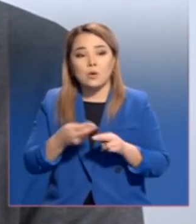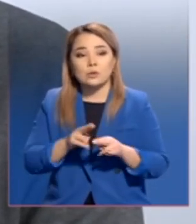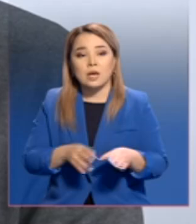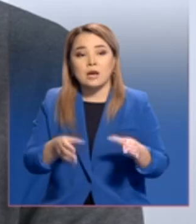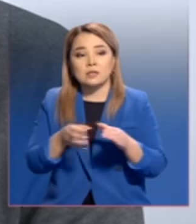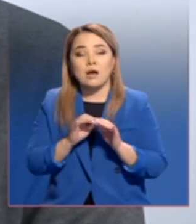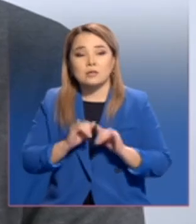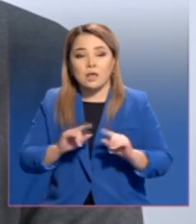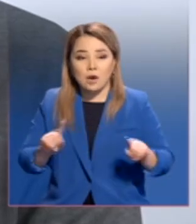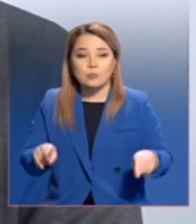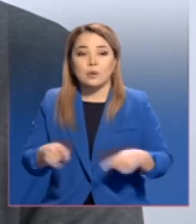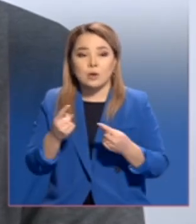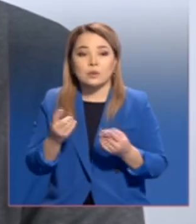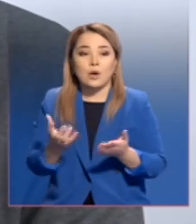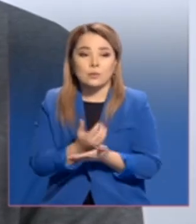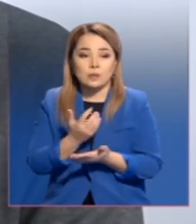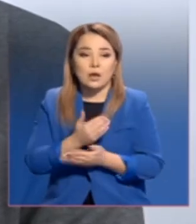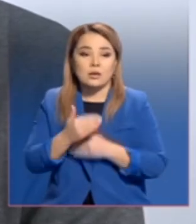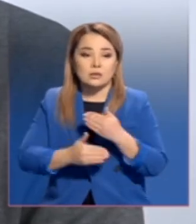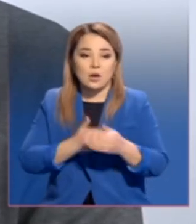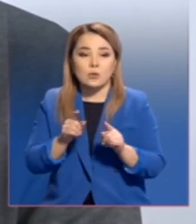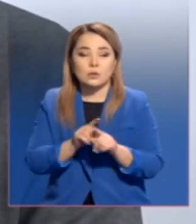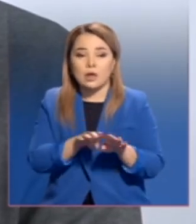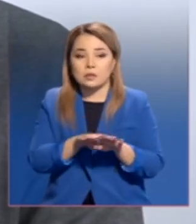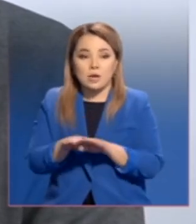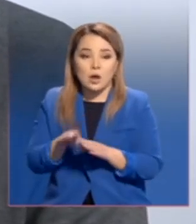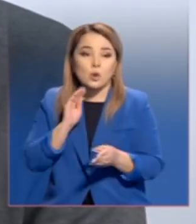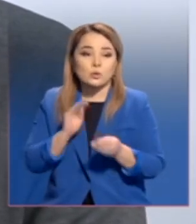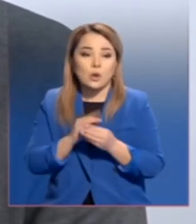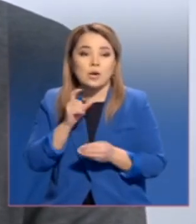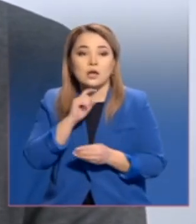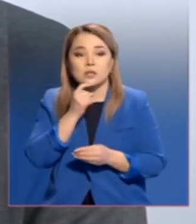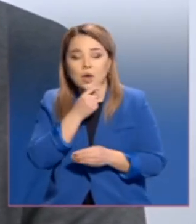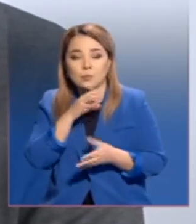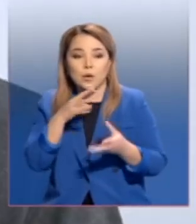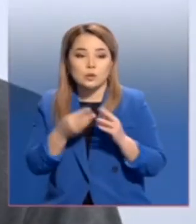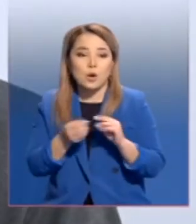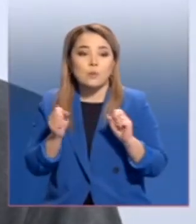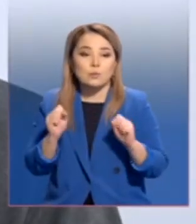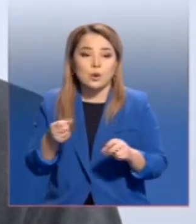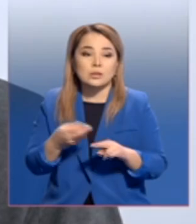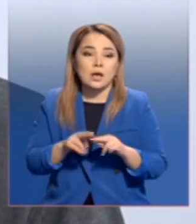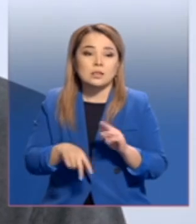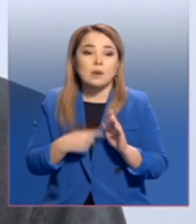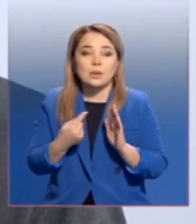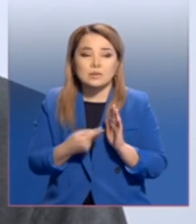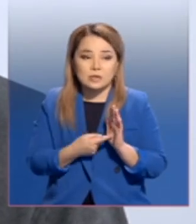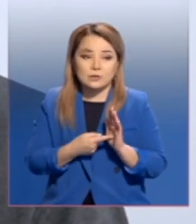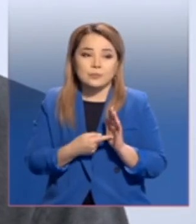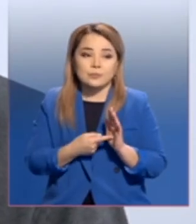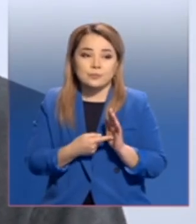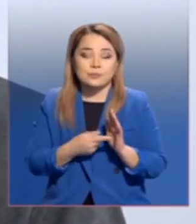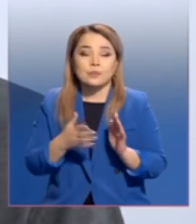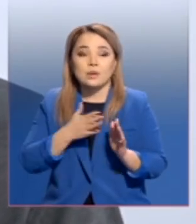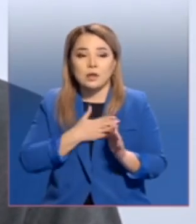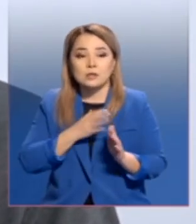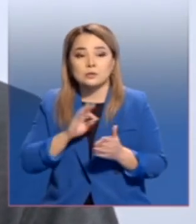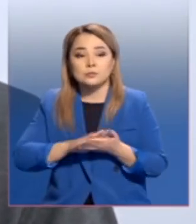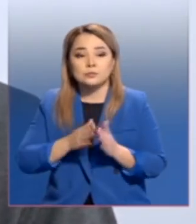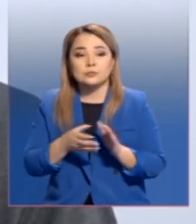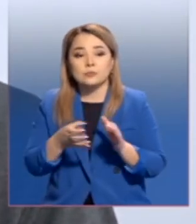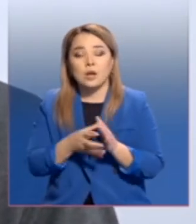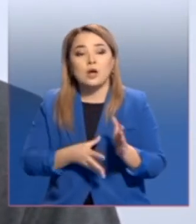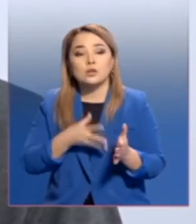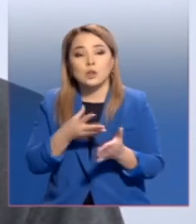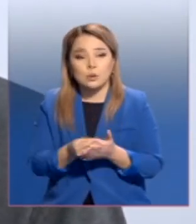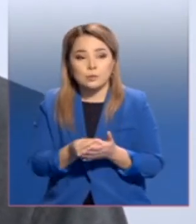біз дамыту арқылы орта тапты қалыптастыра аламыз және де тұрақты экономикалық жүйені қалыптастыра аламыз. Бұл мәселені біз әлеуметтік төлемдерді